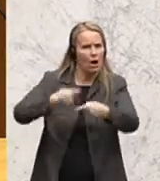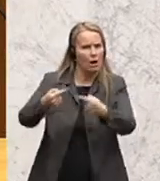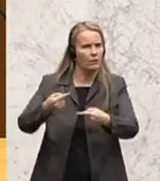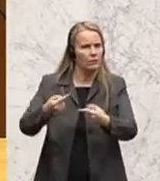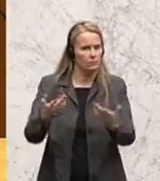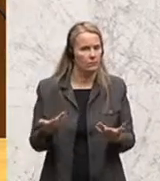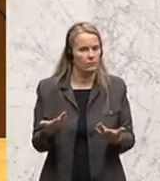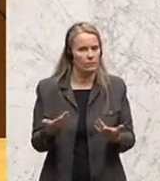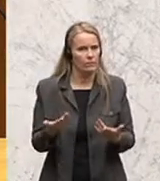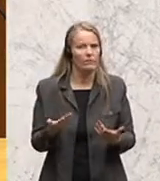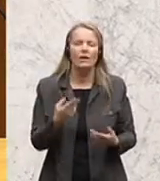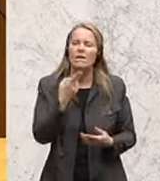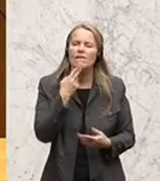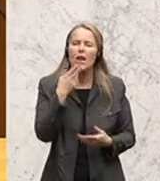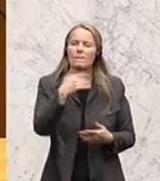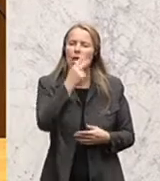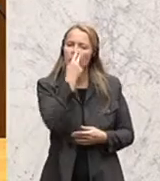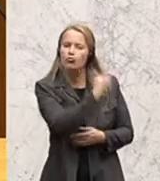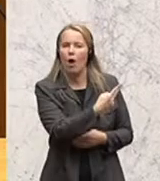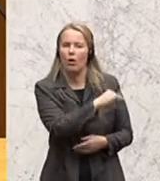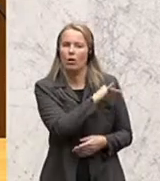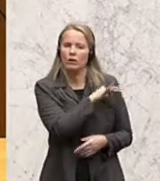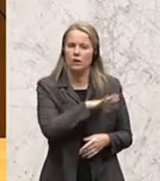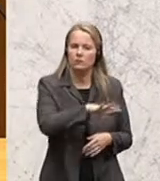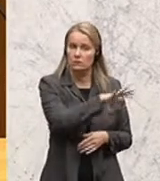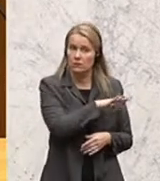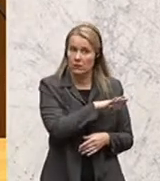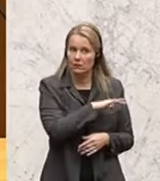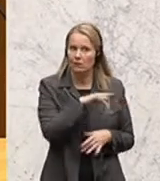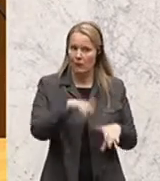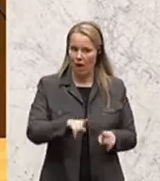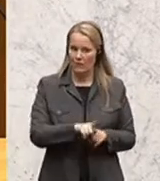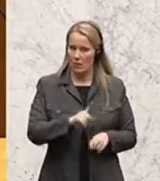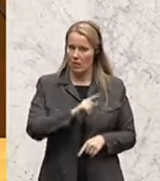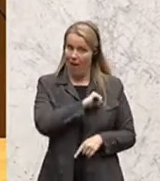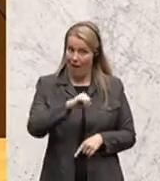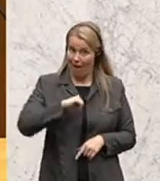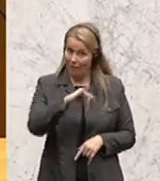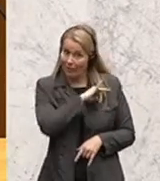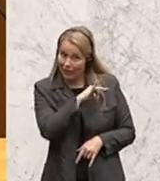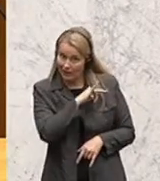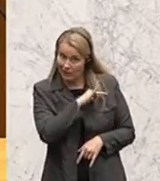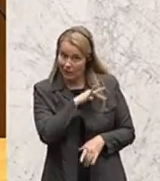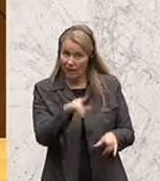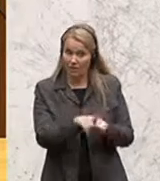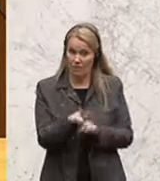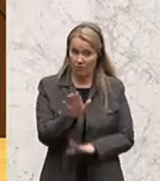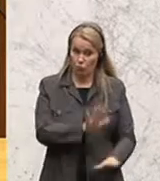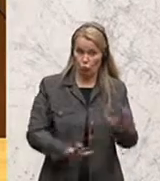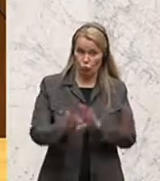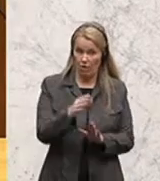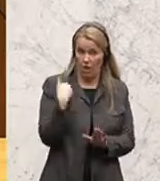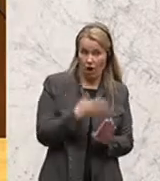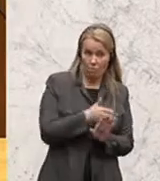haben? Welche Interessen haben sie dabei verfolgt? Haben sie Eigeninteressen verfolgt, um zu vertuschen, dass